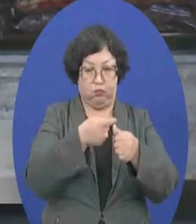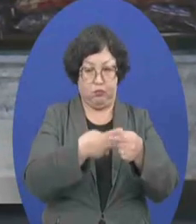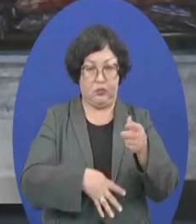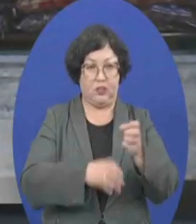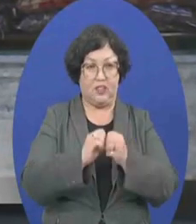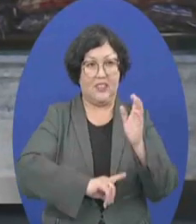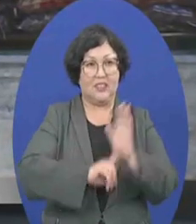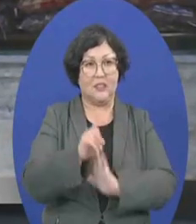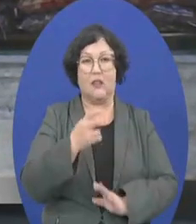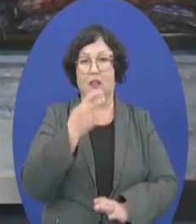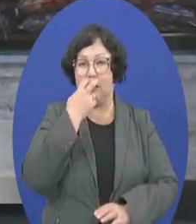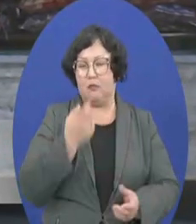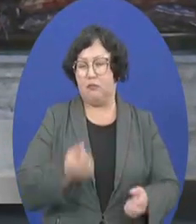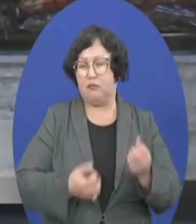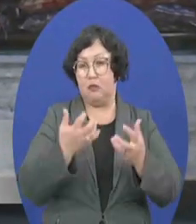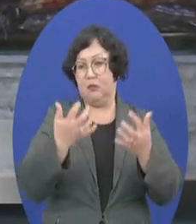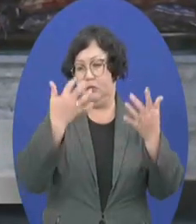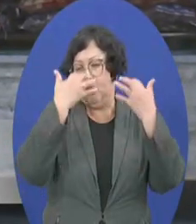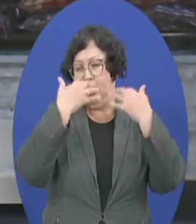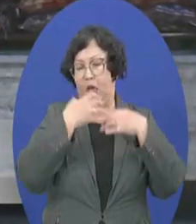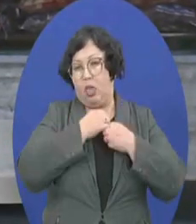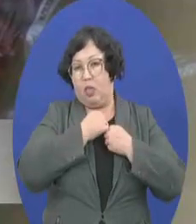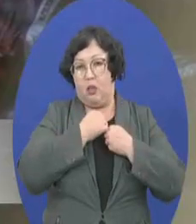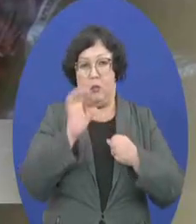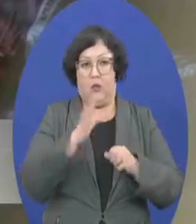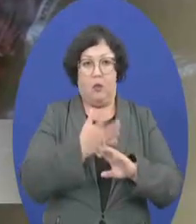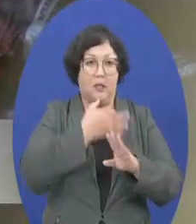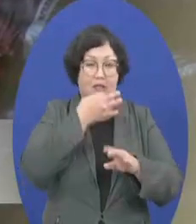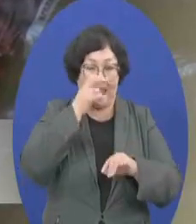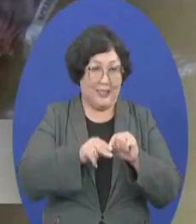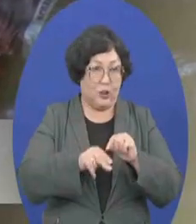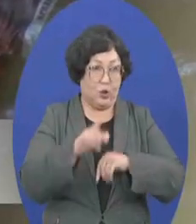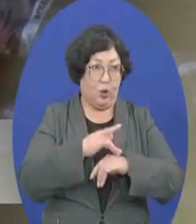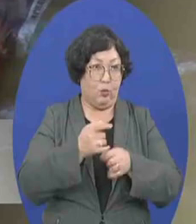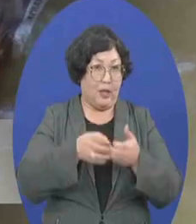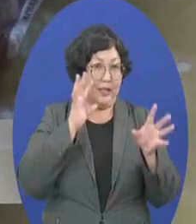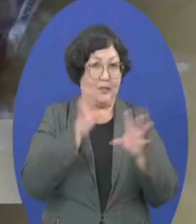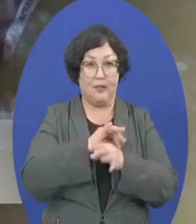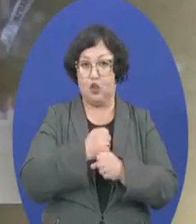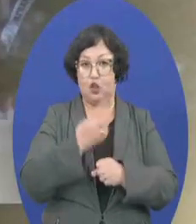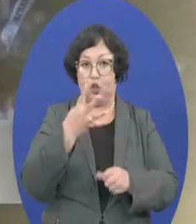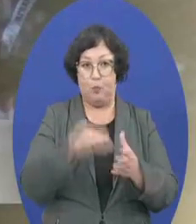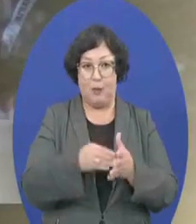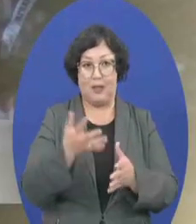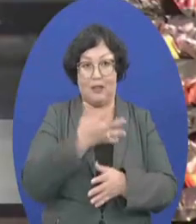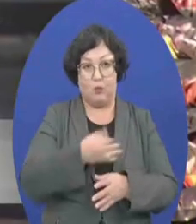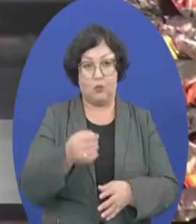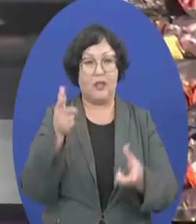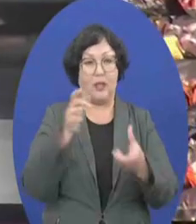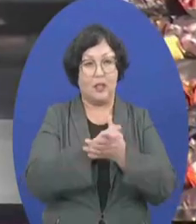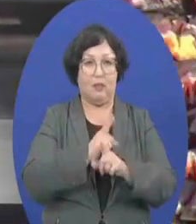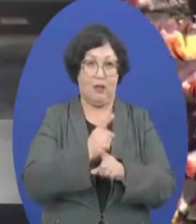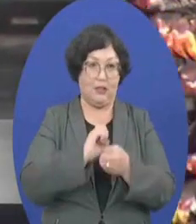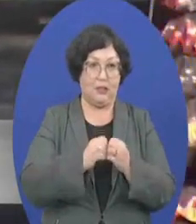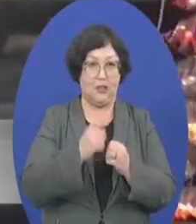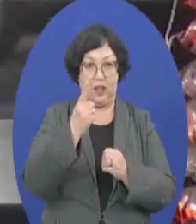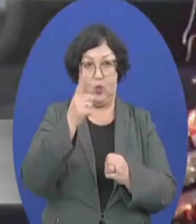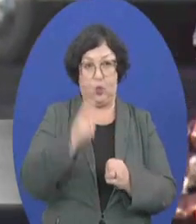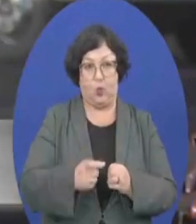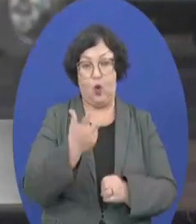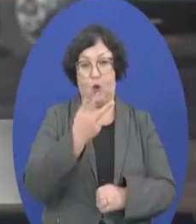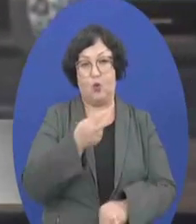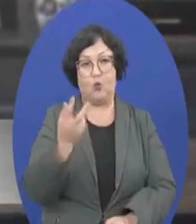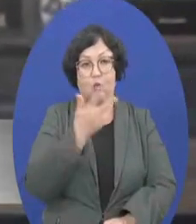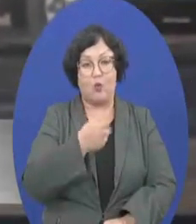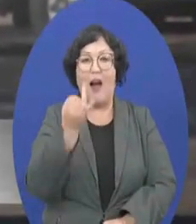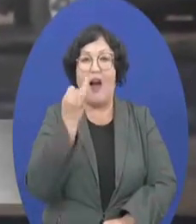Мөн угаартах эрсдлээ сэргийлж угаарын хяналтын төвөд байгуулсан. Тус төв 4500 гэрэд ажилтнтай юм байна. Нэг ажилтнал гэхэд